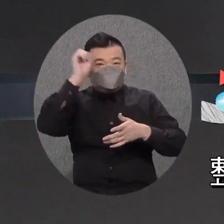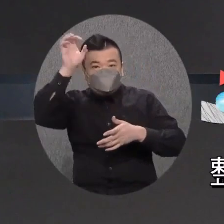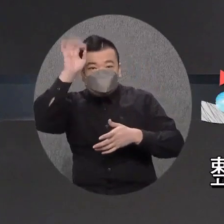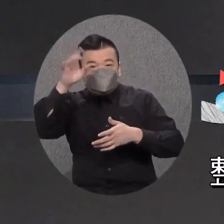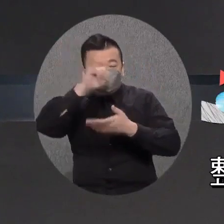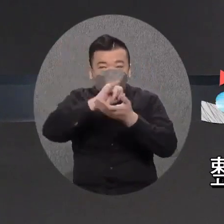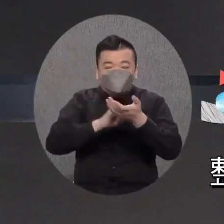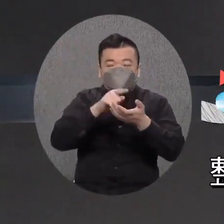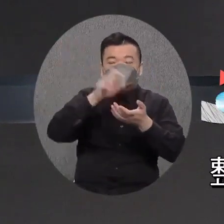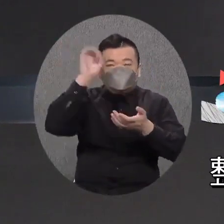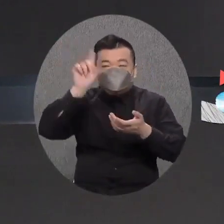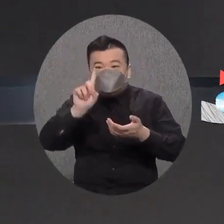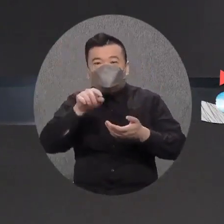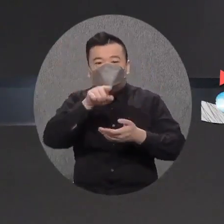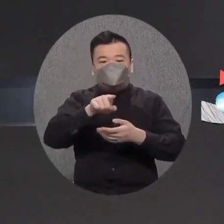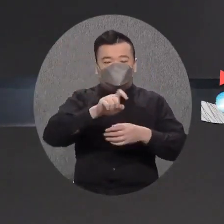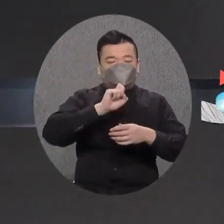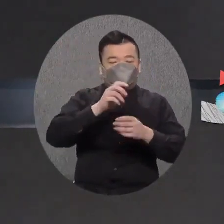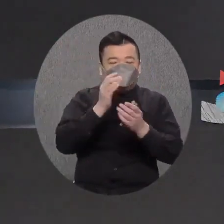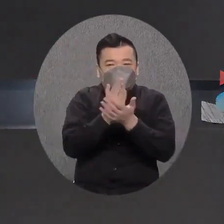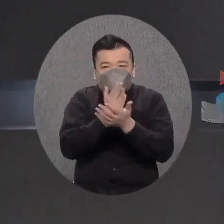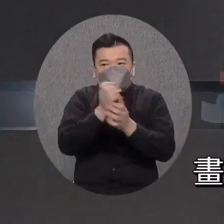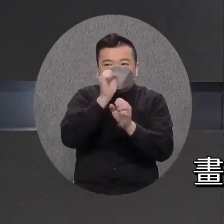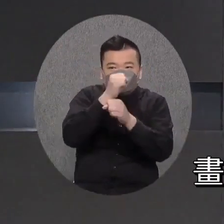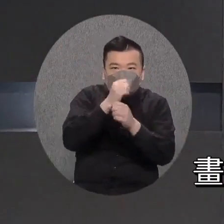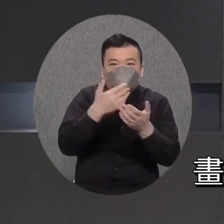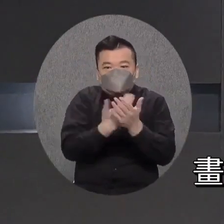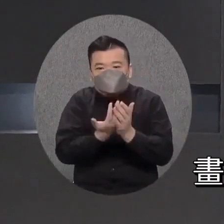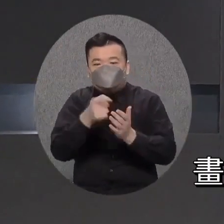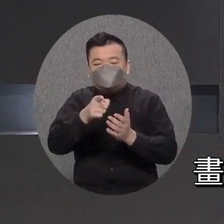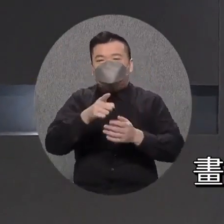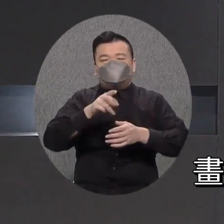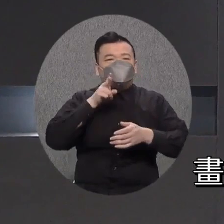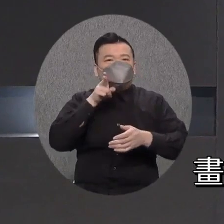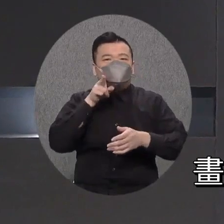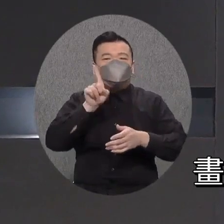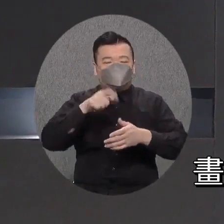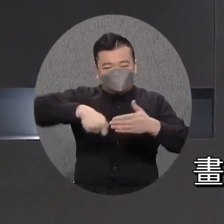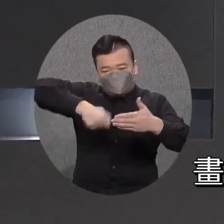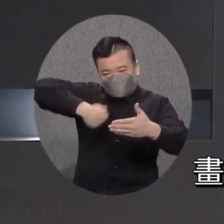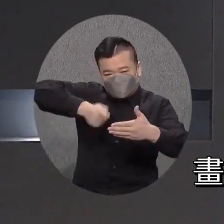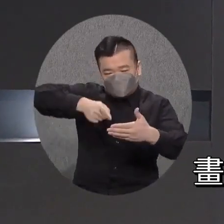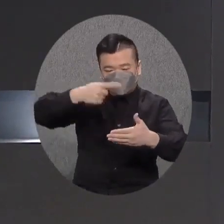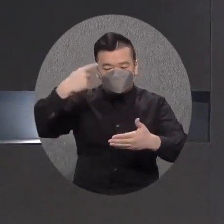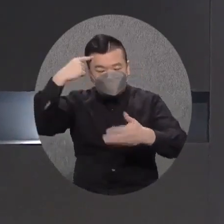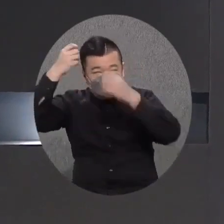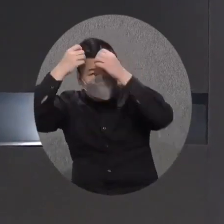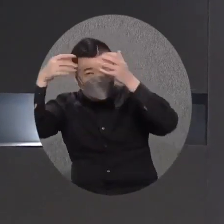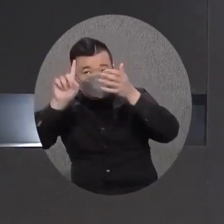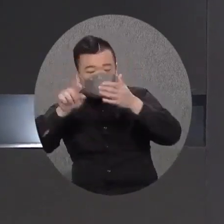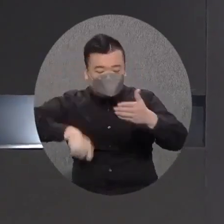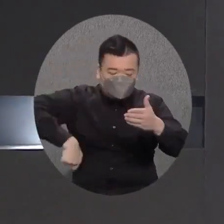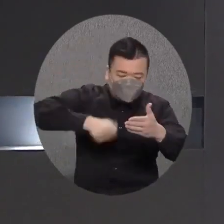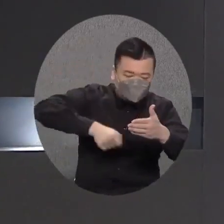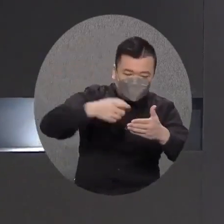就系一个思考，一个实验，就好似版画咁，画家一刀一刀咁样将脑海嘅影像刻出嚟，再加上油墨